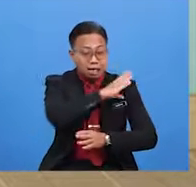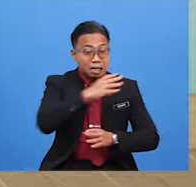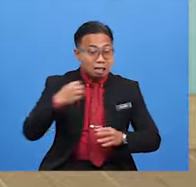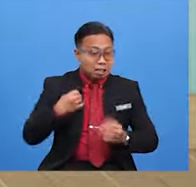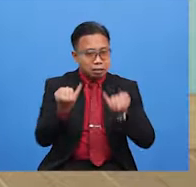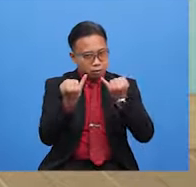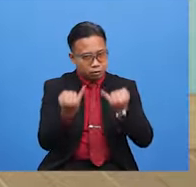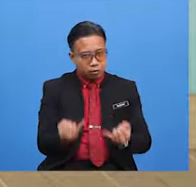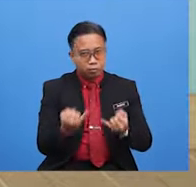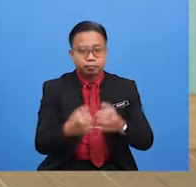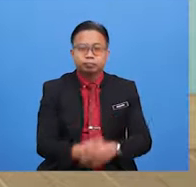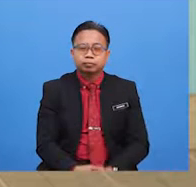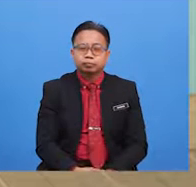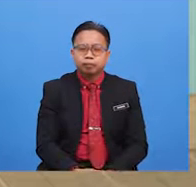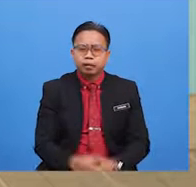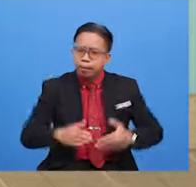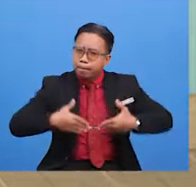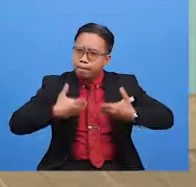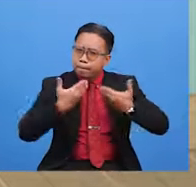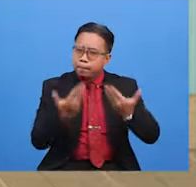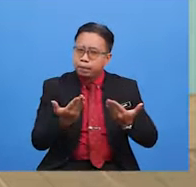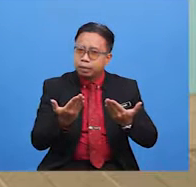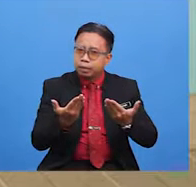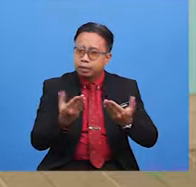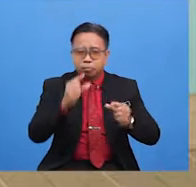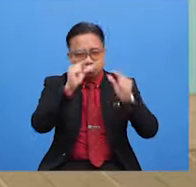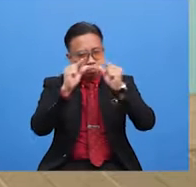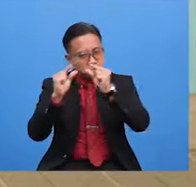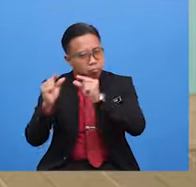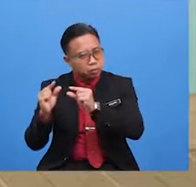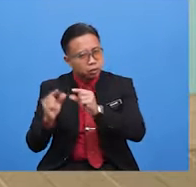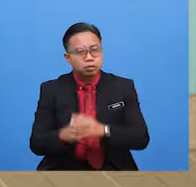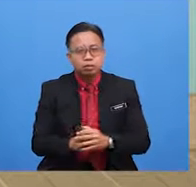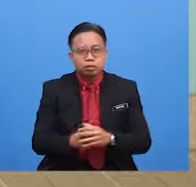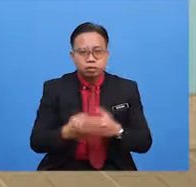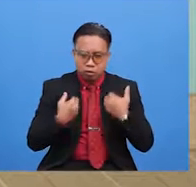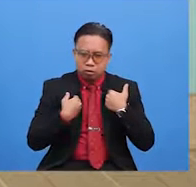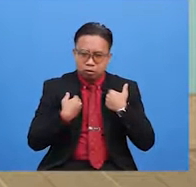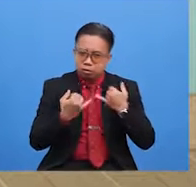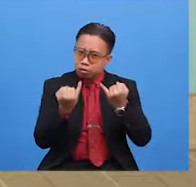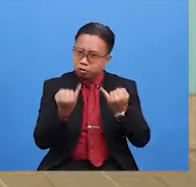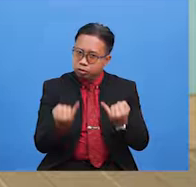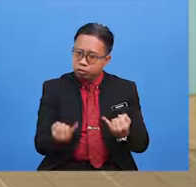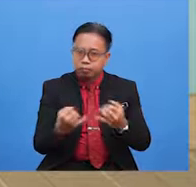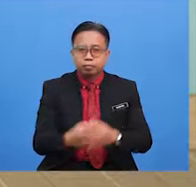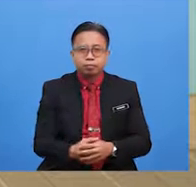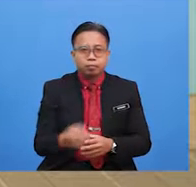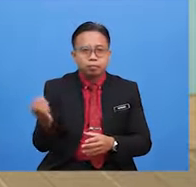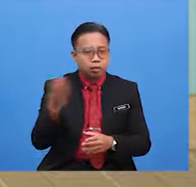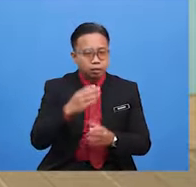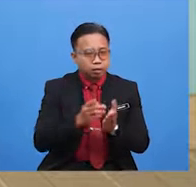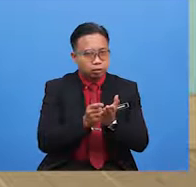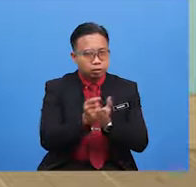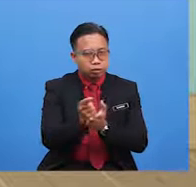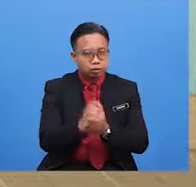jisin. Bagaimana pula dengan gas? Adakah gas juga mempunyai jisinnya? Mari kita